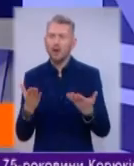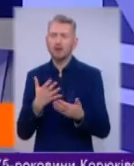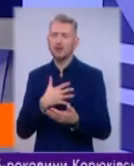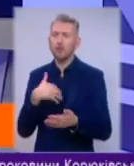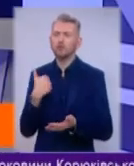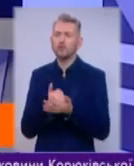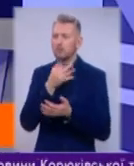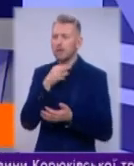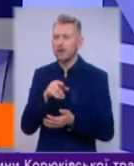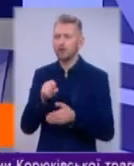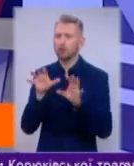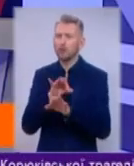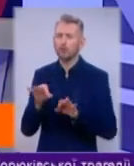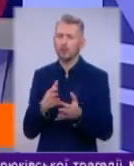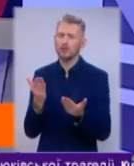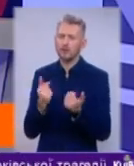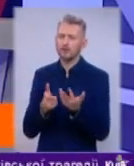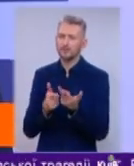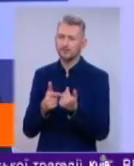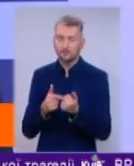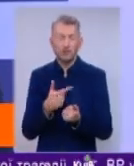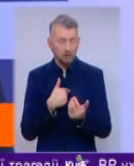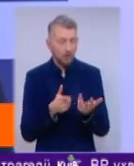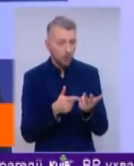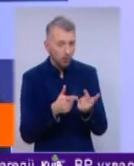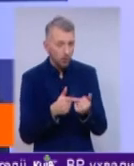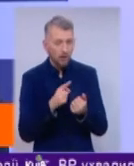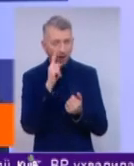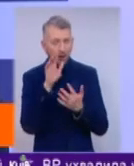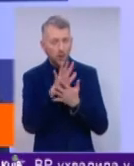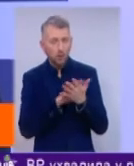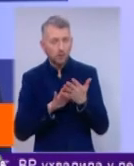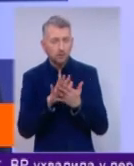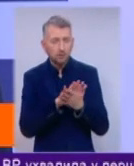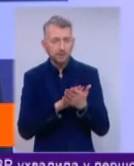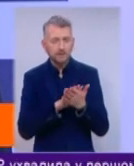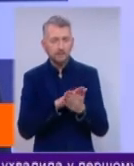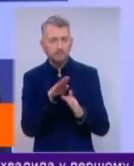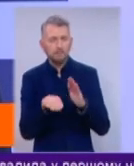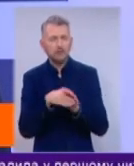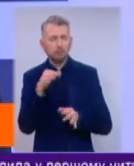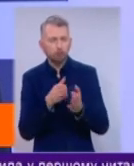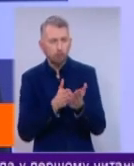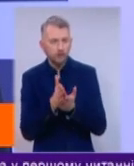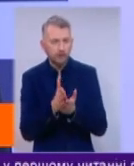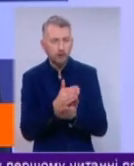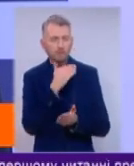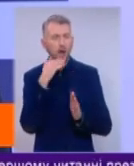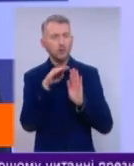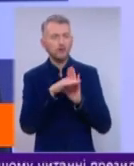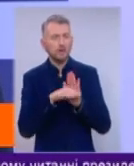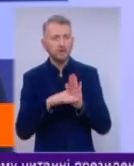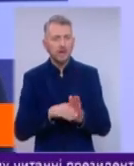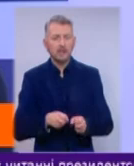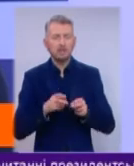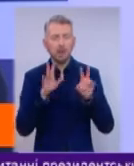претензії до цього законопроекту, давайте перераховуємо? Ну от я от перераховую. Розмитість його підсудності, тобто багато статей Кримінального